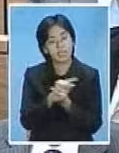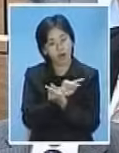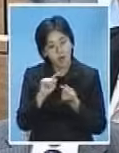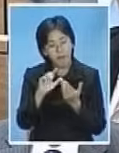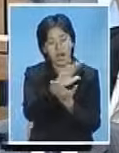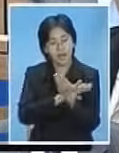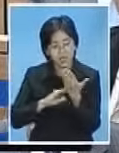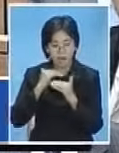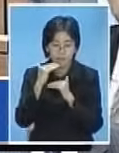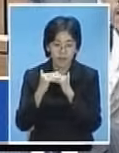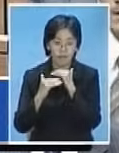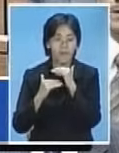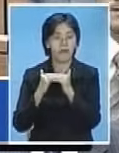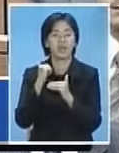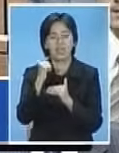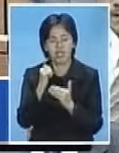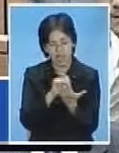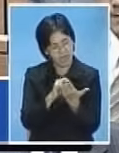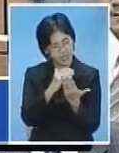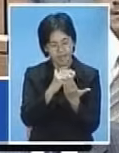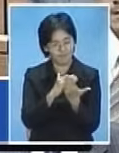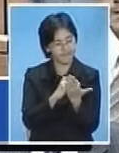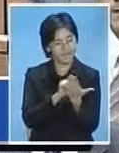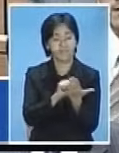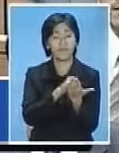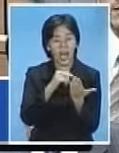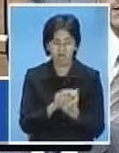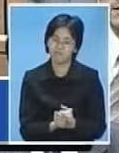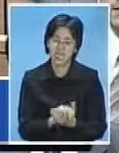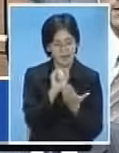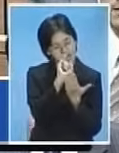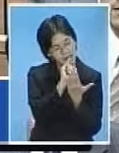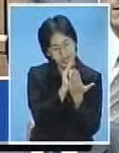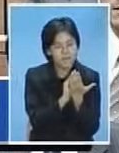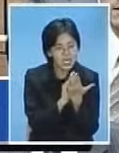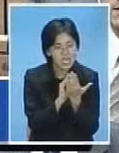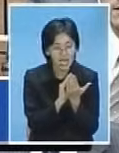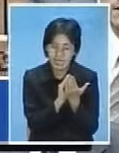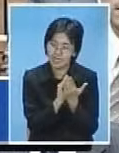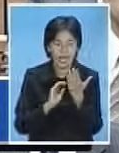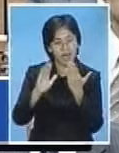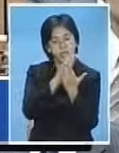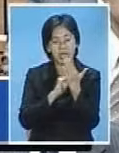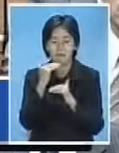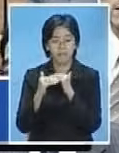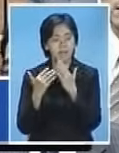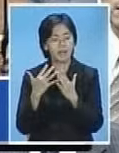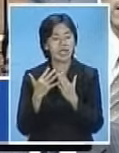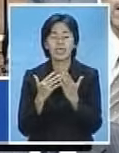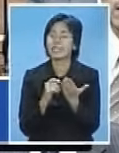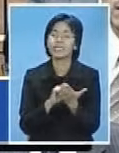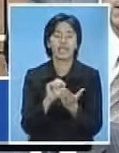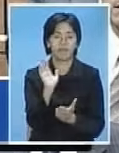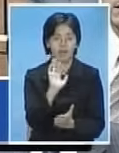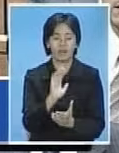ไปในทางที่ดีคงไม่มีใครเขียนนโยบายไปในทางที่จะให้เป็นผลร้ายแต่ว่าผลของนโย